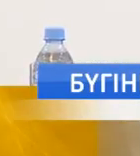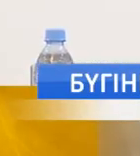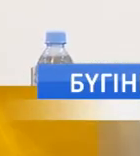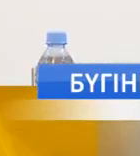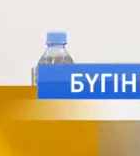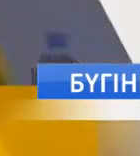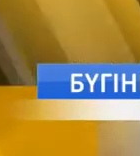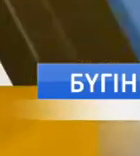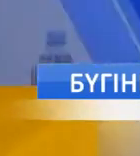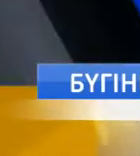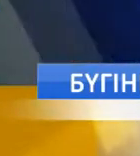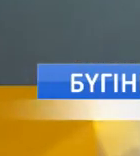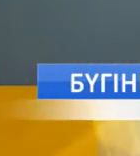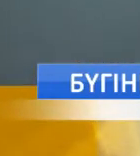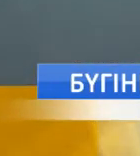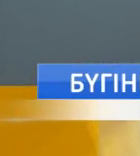деп аталады.